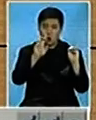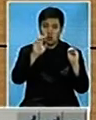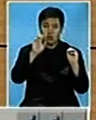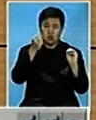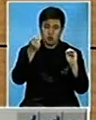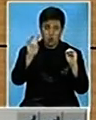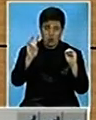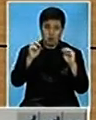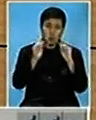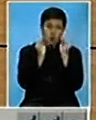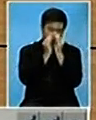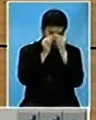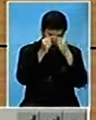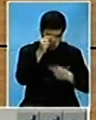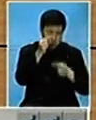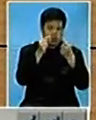รวม14มาตรา